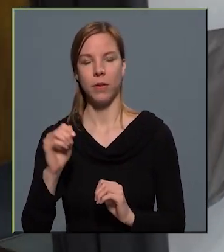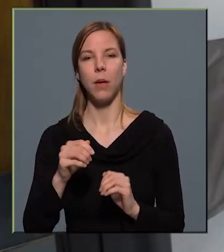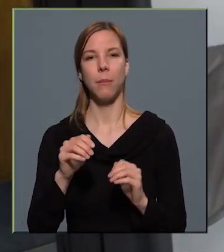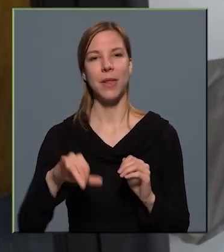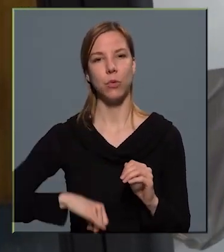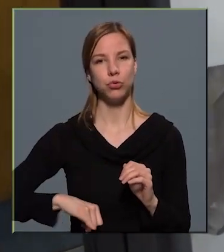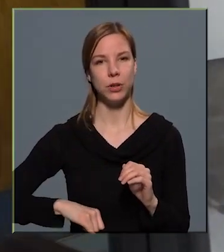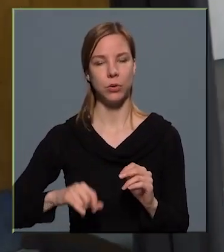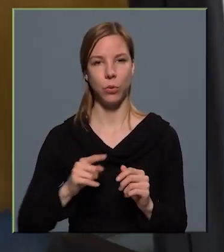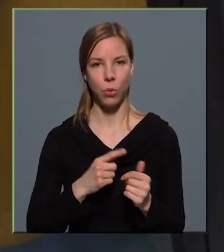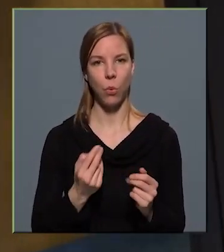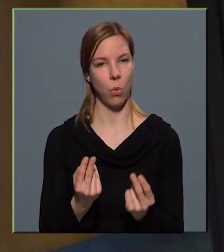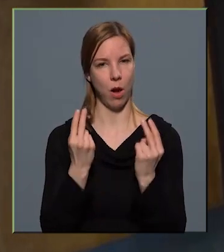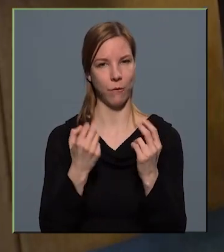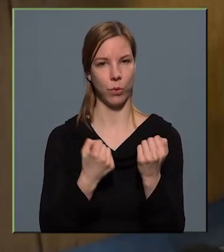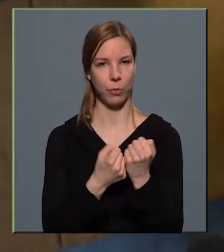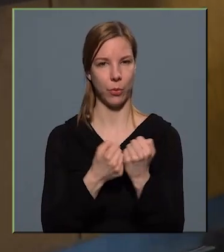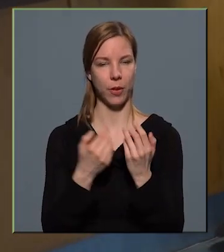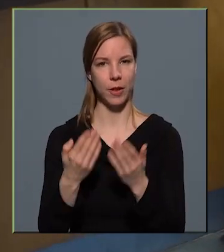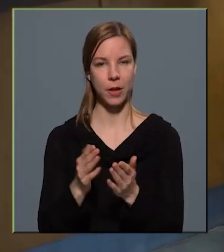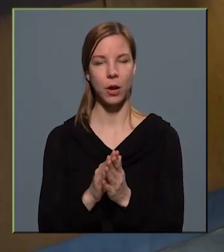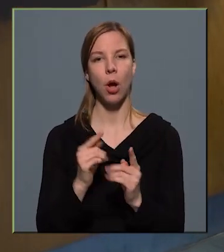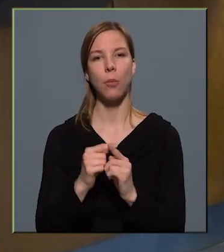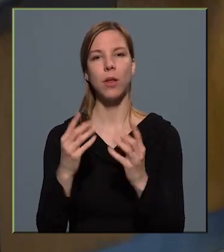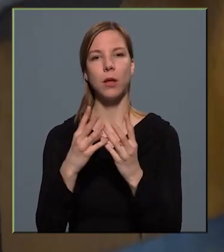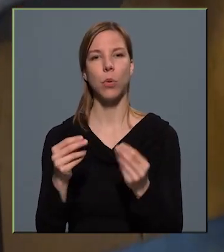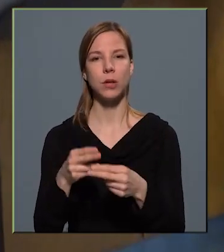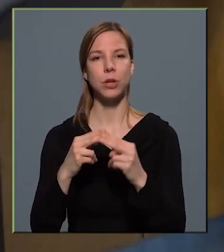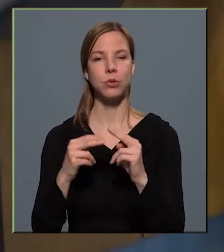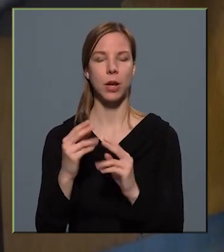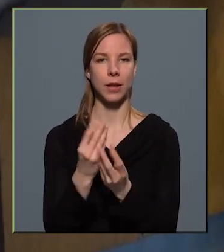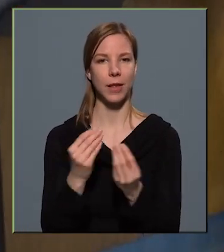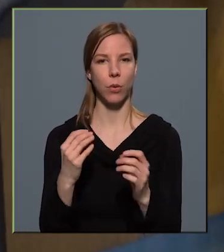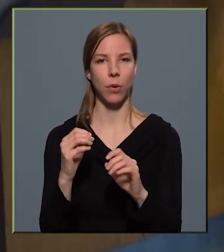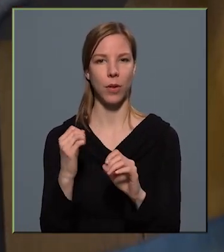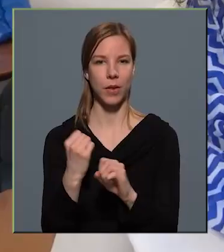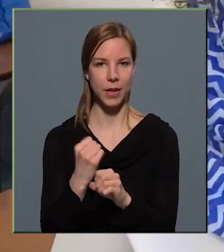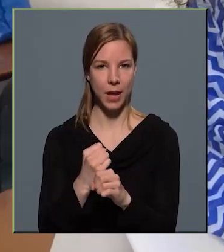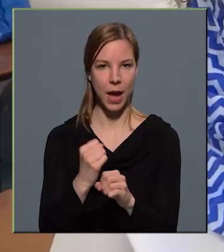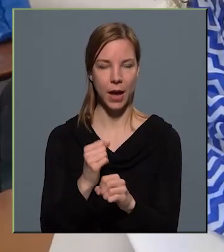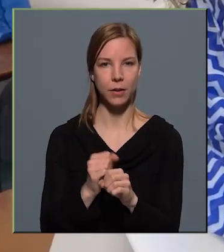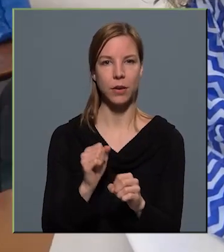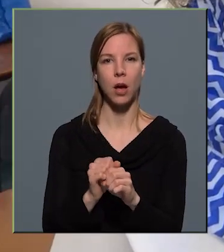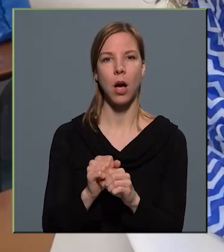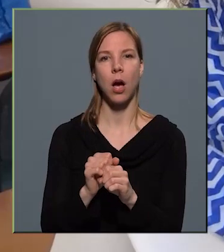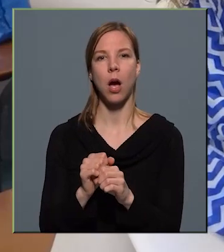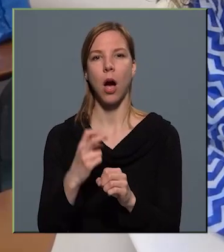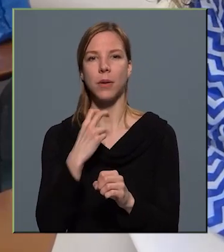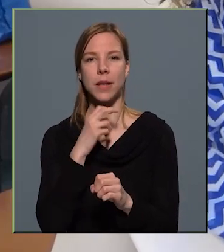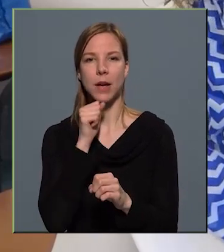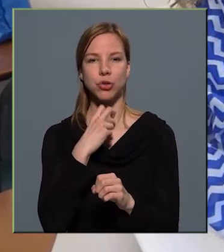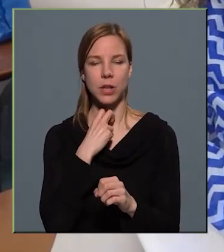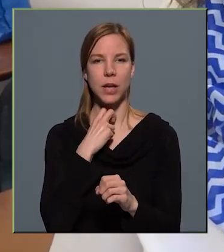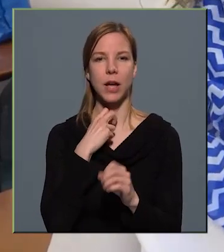biztosító a fő szponzorunk, ezen kívül a gyógyászati segédeszközgyártó és forgalmazó Kft. A GSG Reha Kft. A